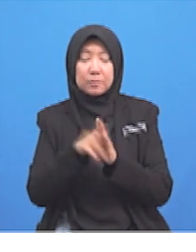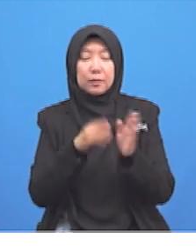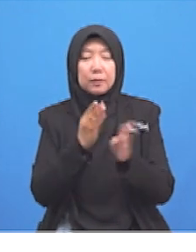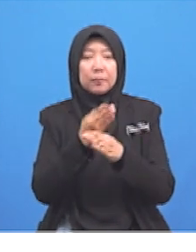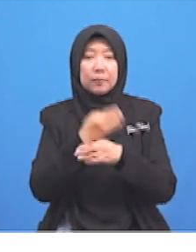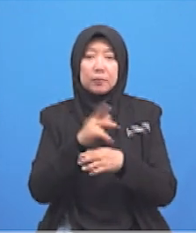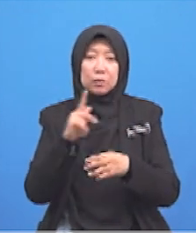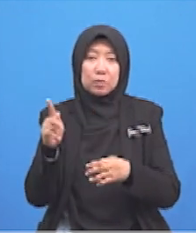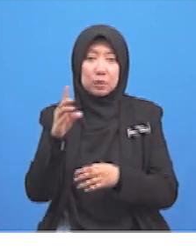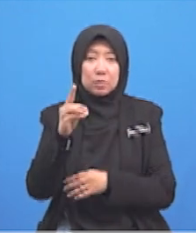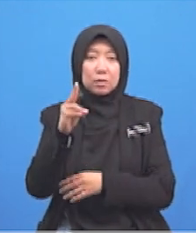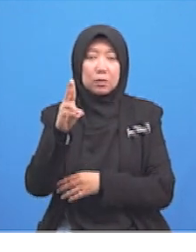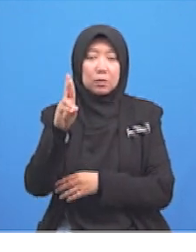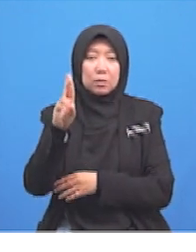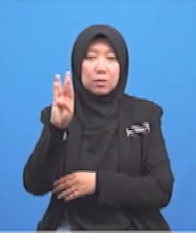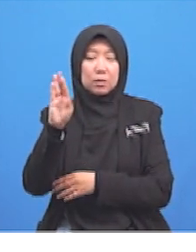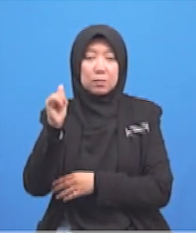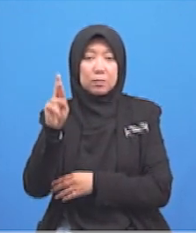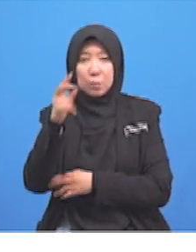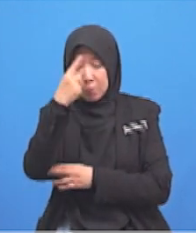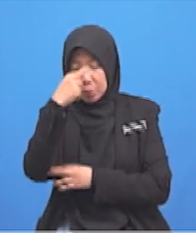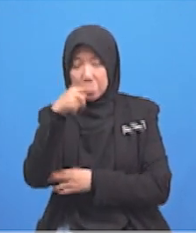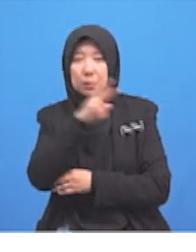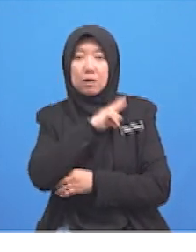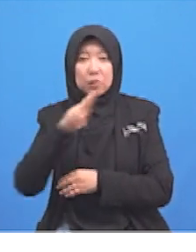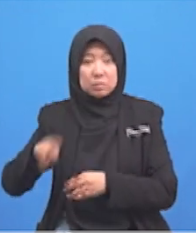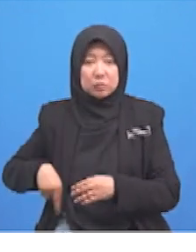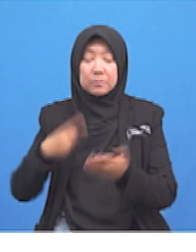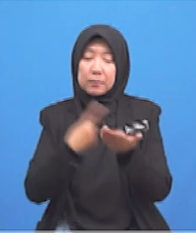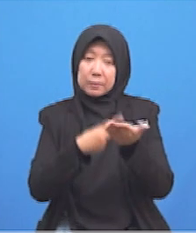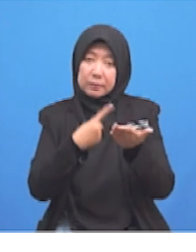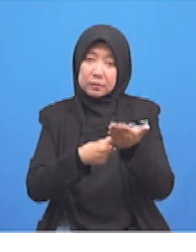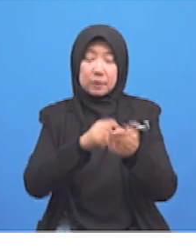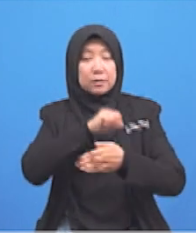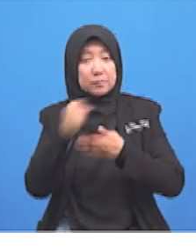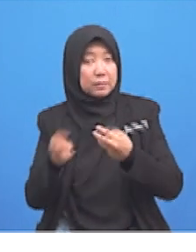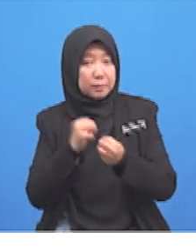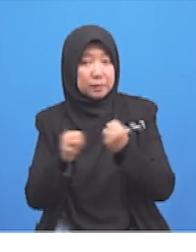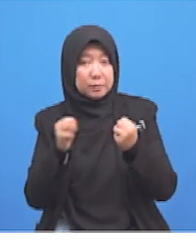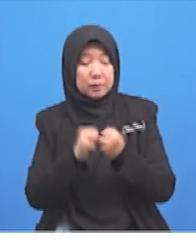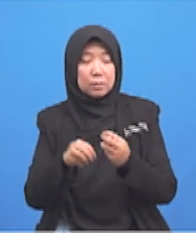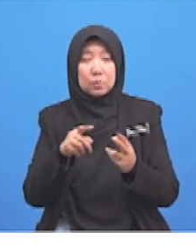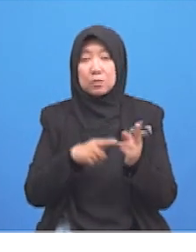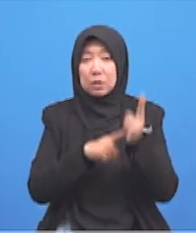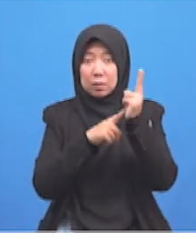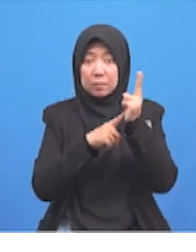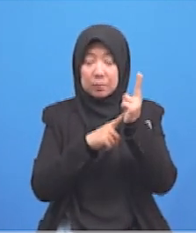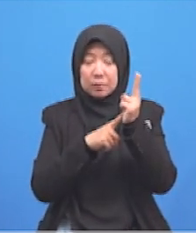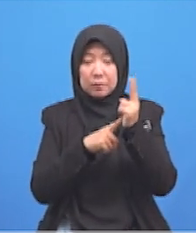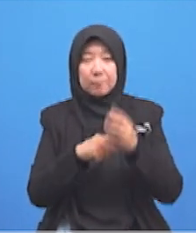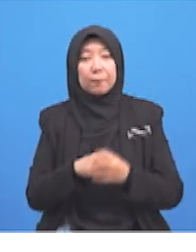untuk Raja-Raja Melayu berbincang dan penyelesaian kepada masalah utama yang dihadapi,